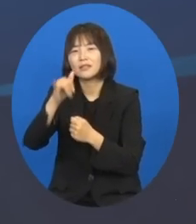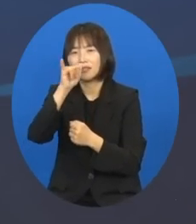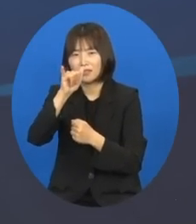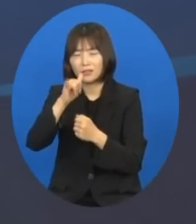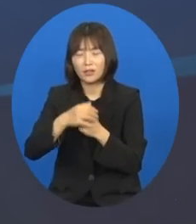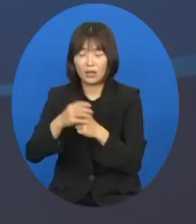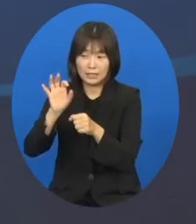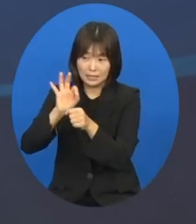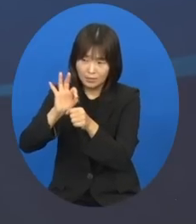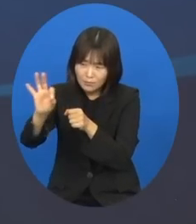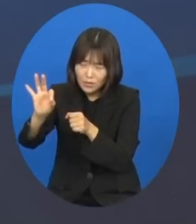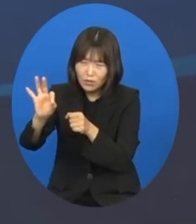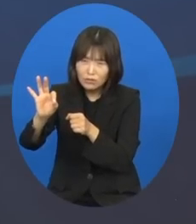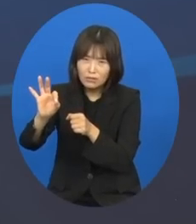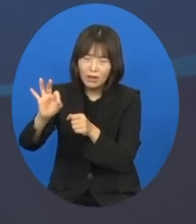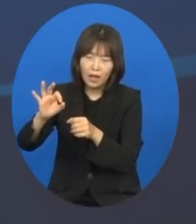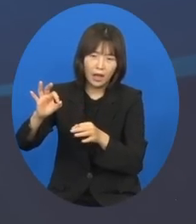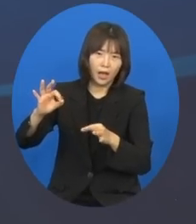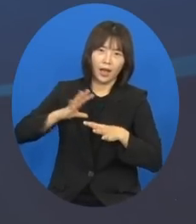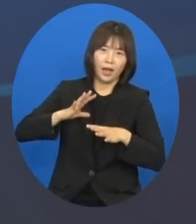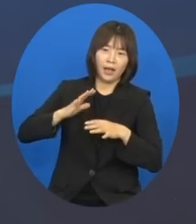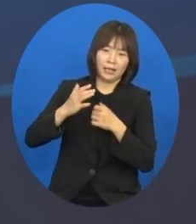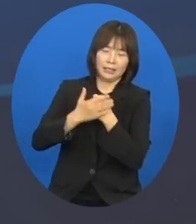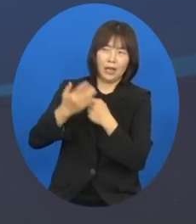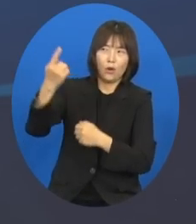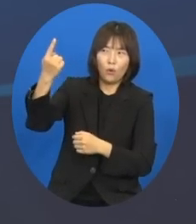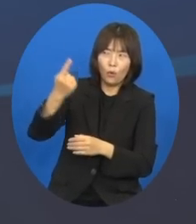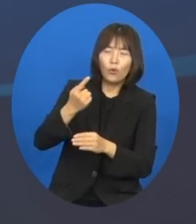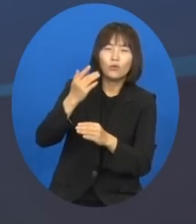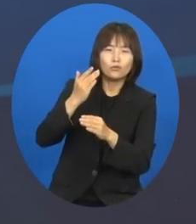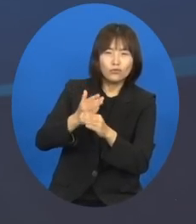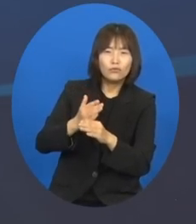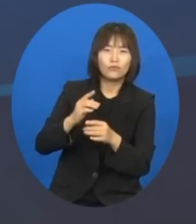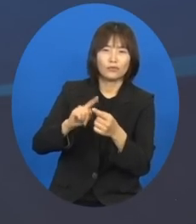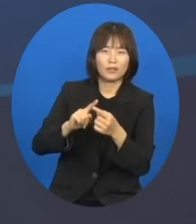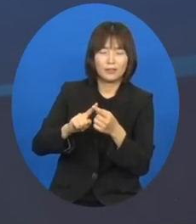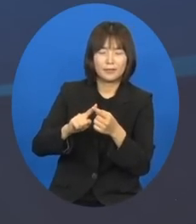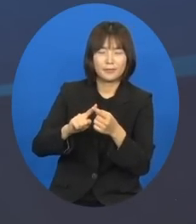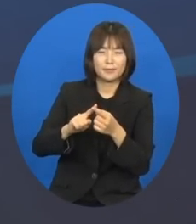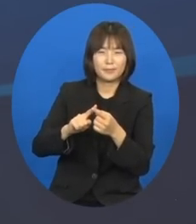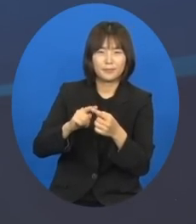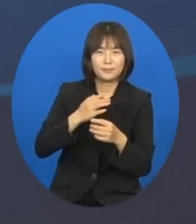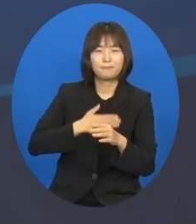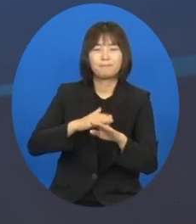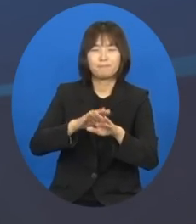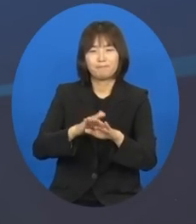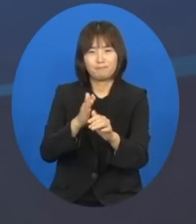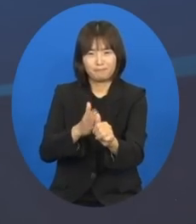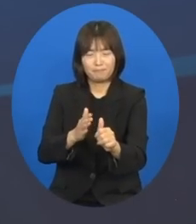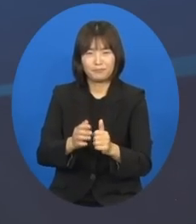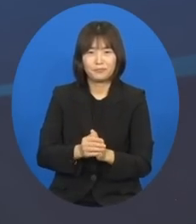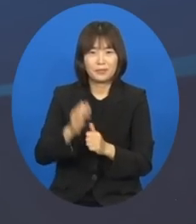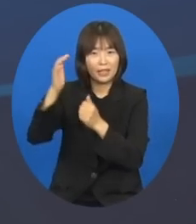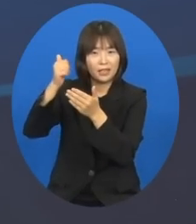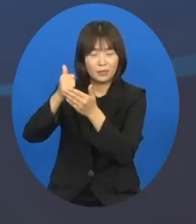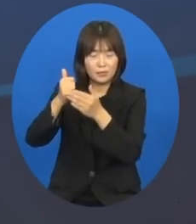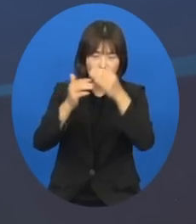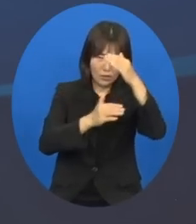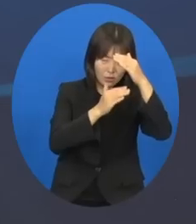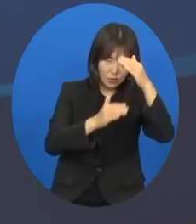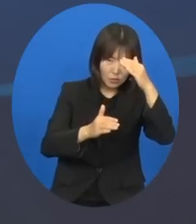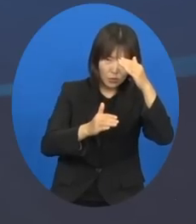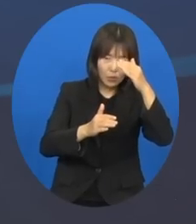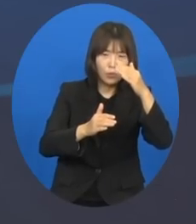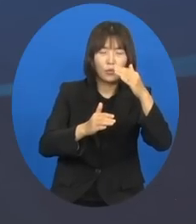10년 후에 깜짝 놀랄 은혜가 오고 있다는 사실 하나님은 선한목자교회 그리고 성도들 앞에